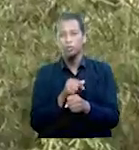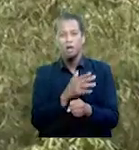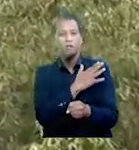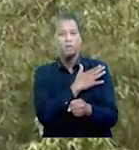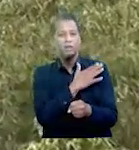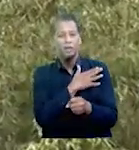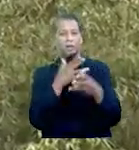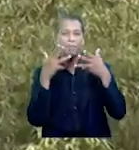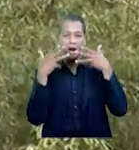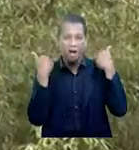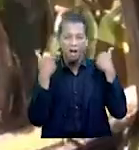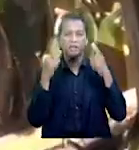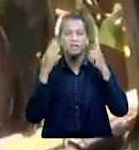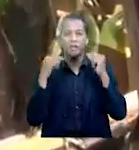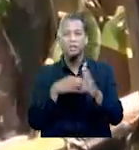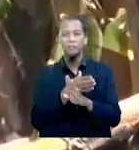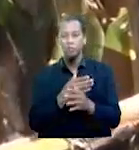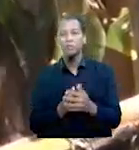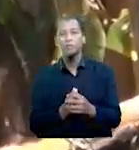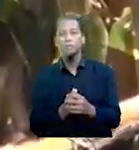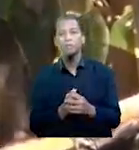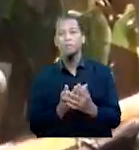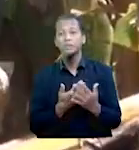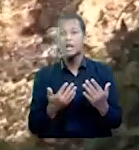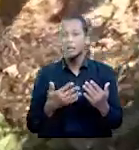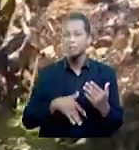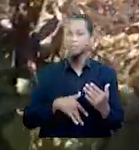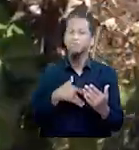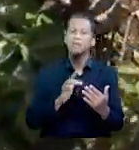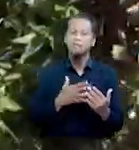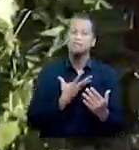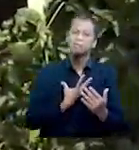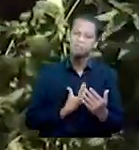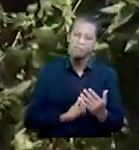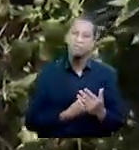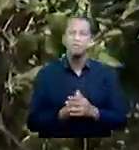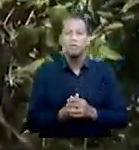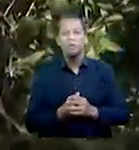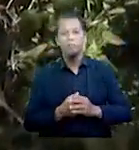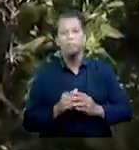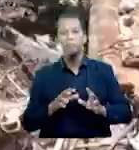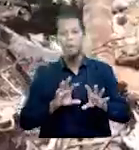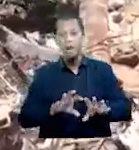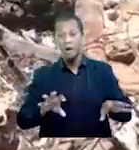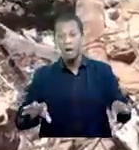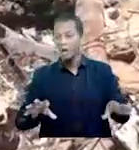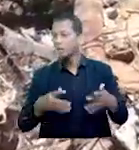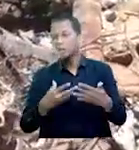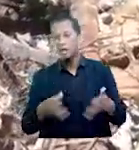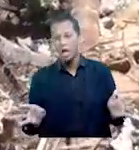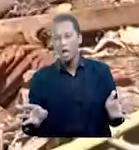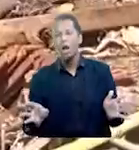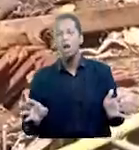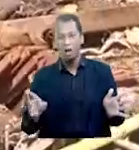warganya. Tak sedikit warga yang kehilangan harta benda akibat bencana yang terjadi beberapa pekan lalu ini. Membantu meringankan beban korban